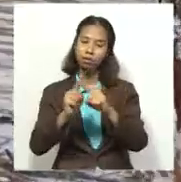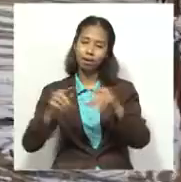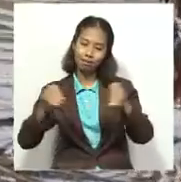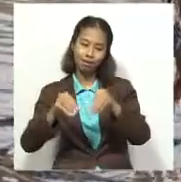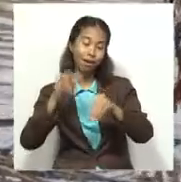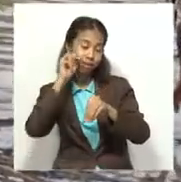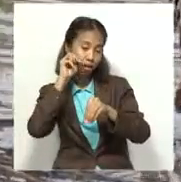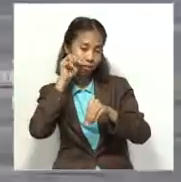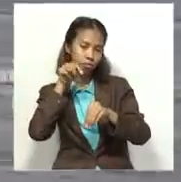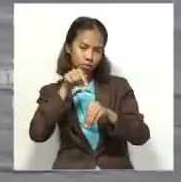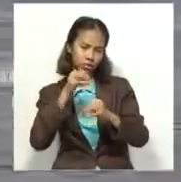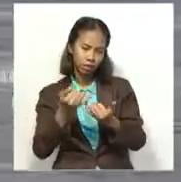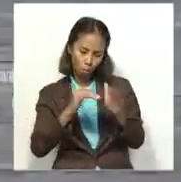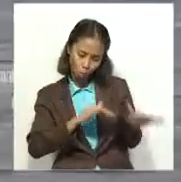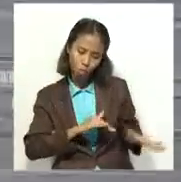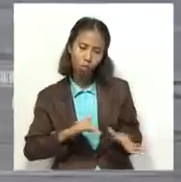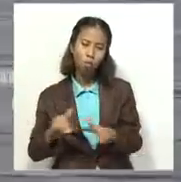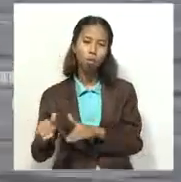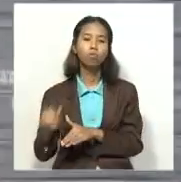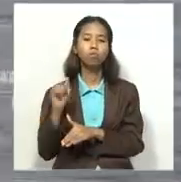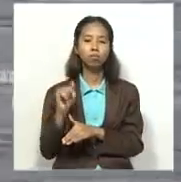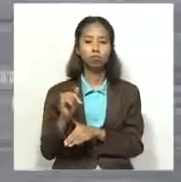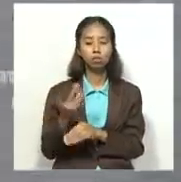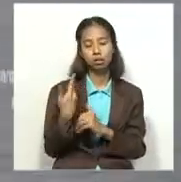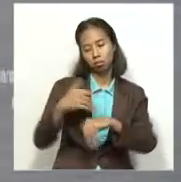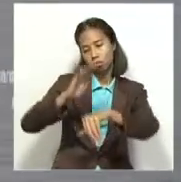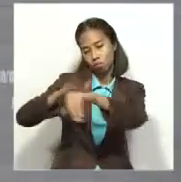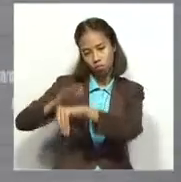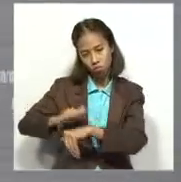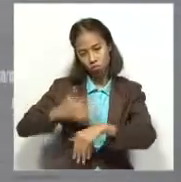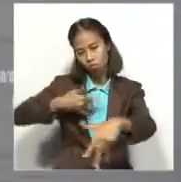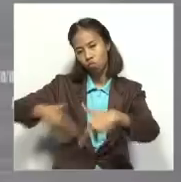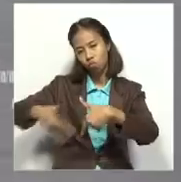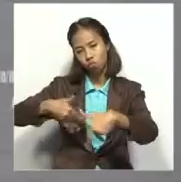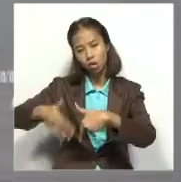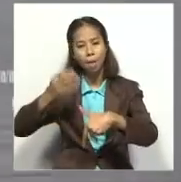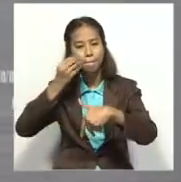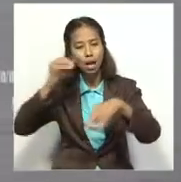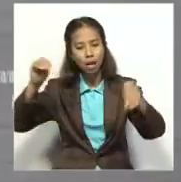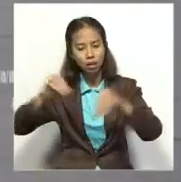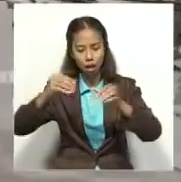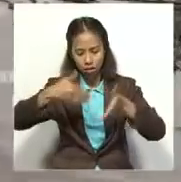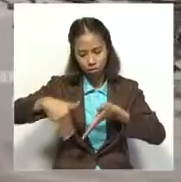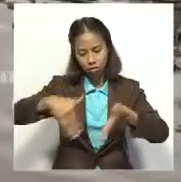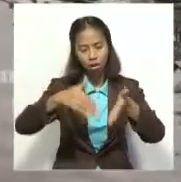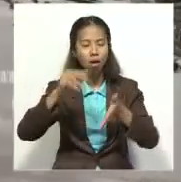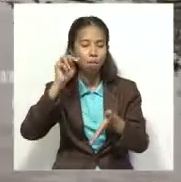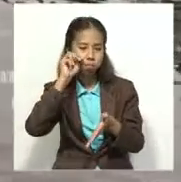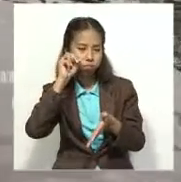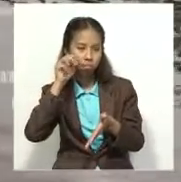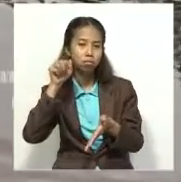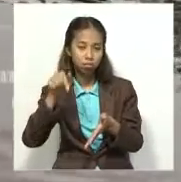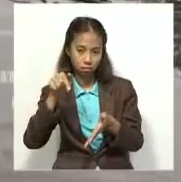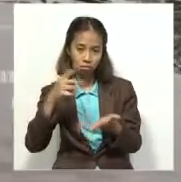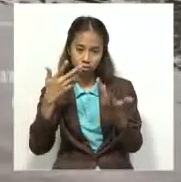มให้เตรียมความพร้อมรับสถานการณ์ให้มีการแจ้งเตือนประชาชนที่อาศัยอยู่บริเวณริมน้ำโขงขณะ